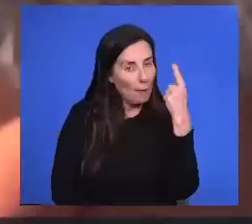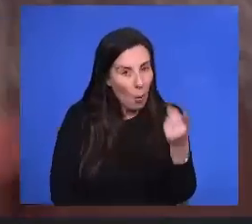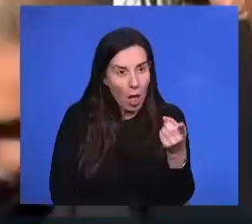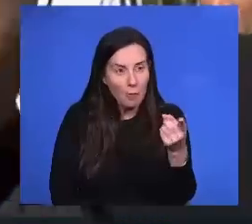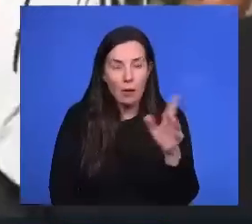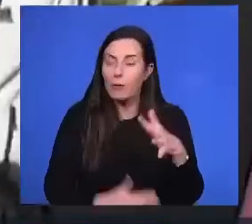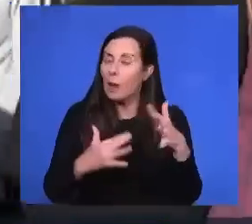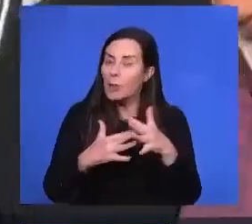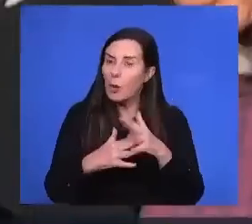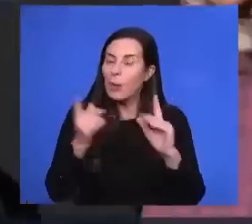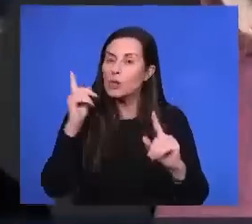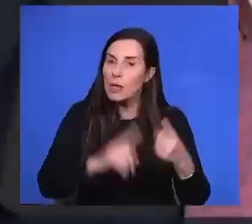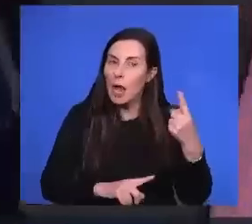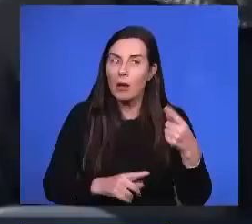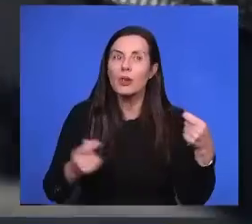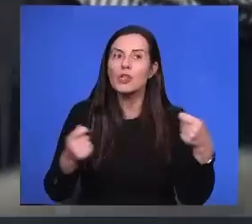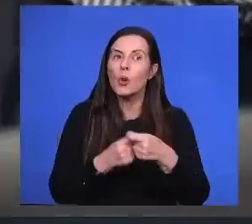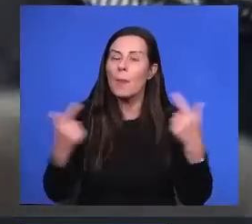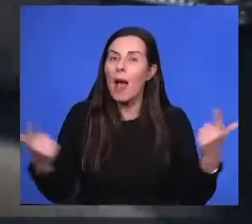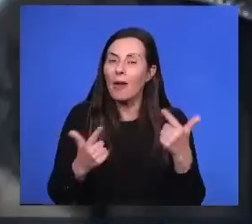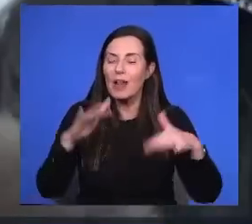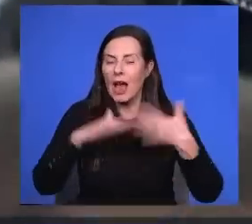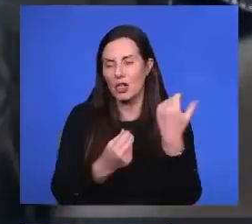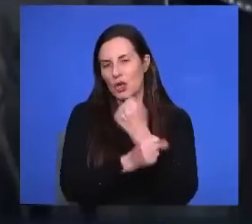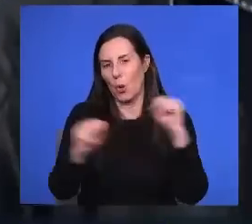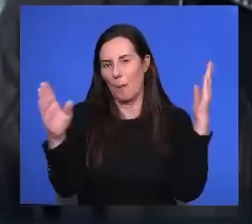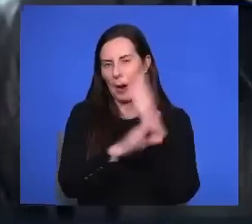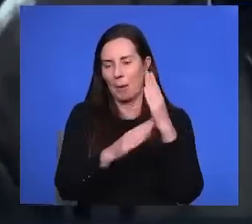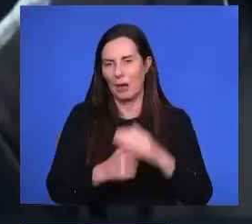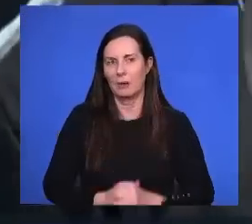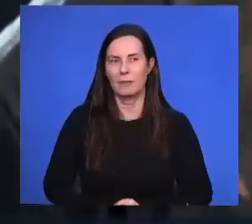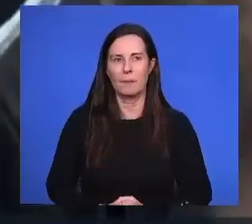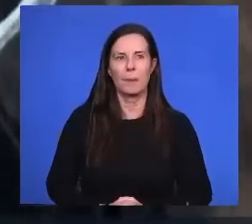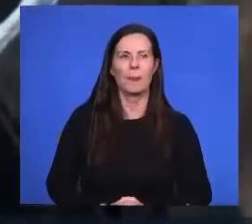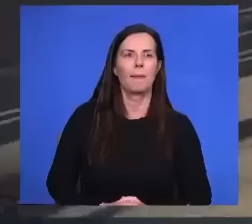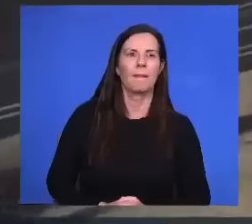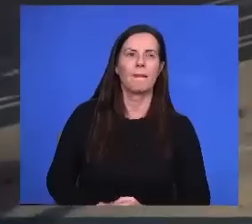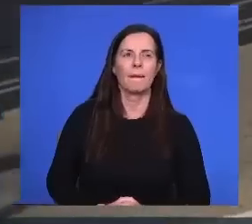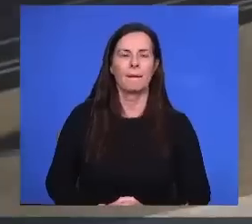וגם נחקרו על אירועים שנוגעים לחגיגות לאחר שחרורו של קרים יונס.